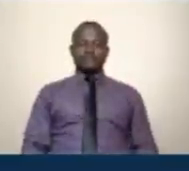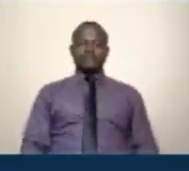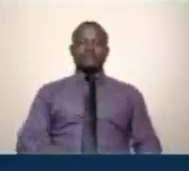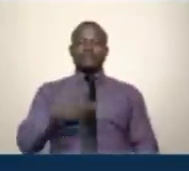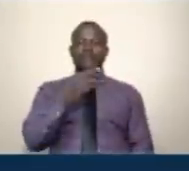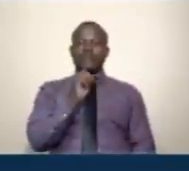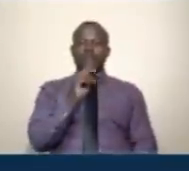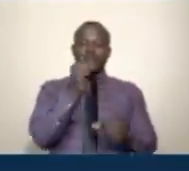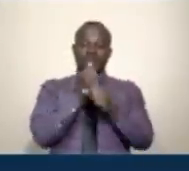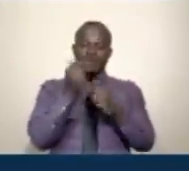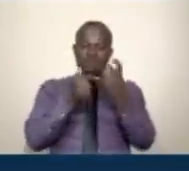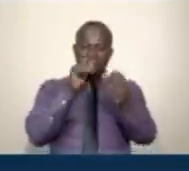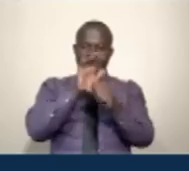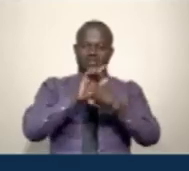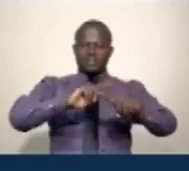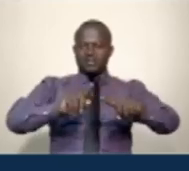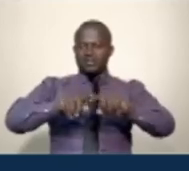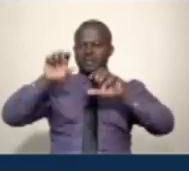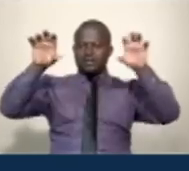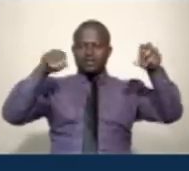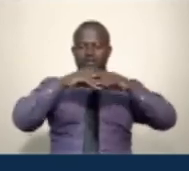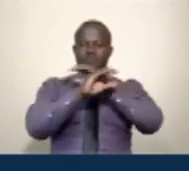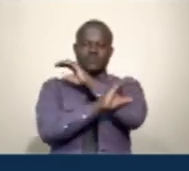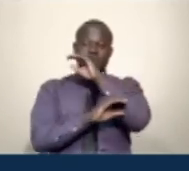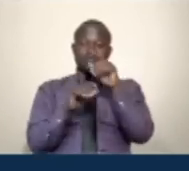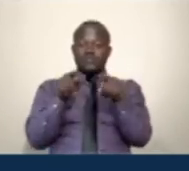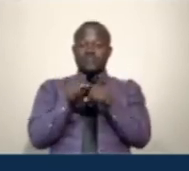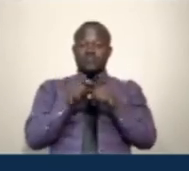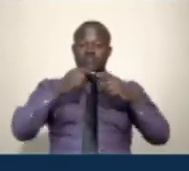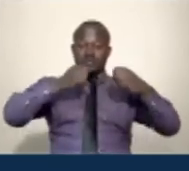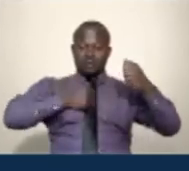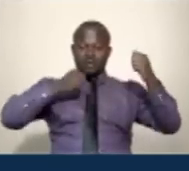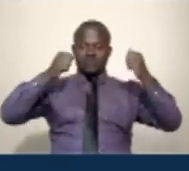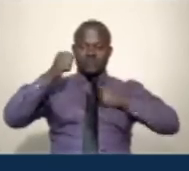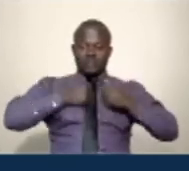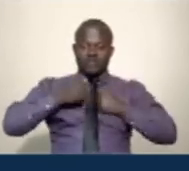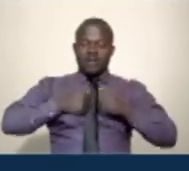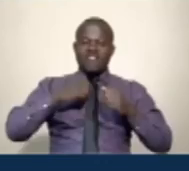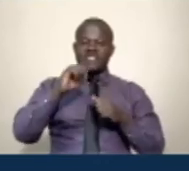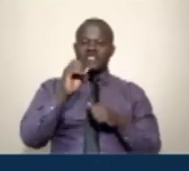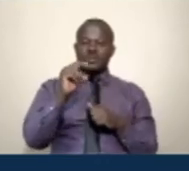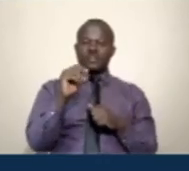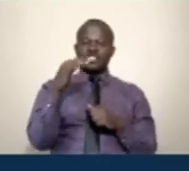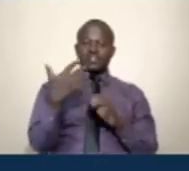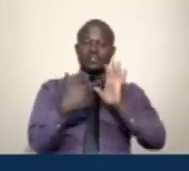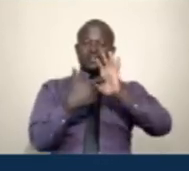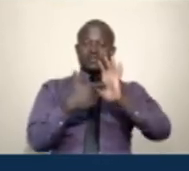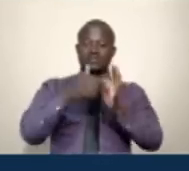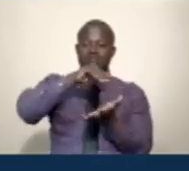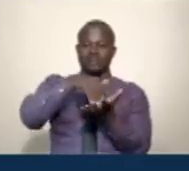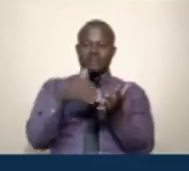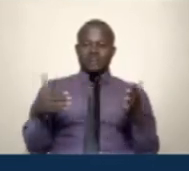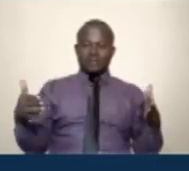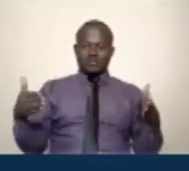Habimana agiye akora ibibumbano byinshi bitandukanye hirya no hino mu gihugu, nk'ikibumbano cy'ingagi gipima hafi tone 5 kigaragara mu masangano y'inzira